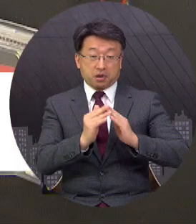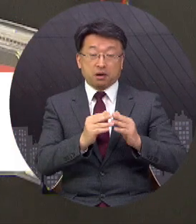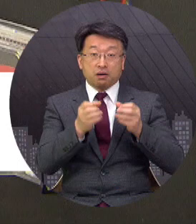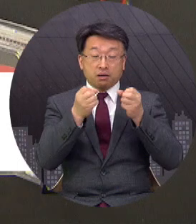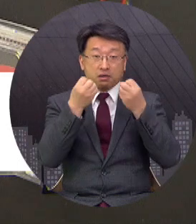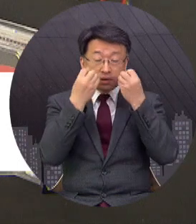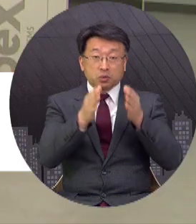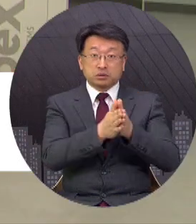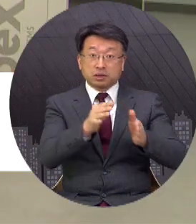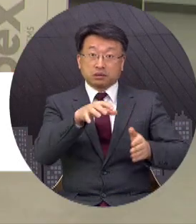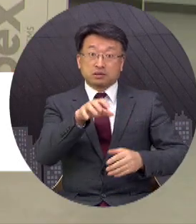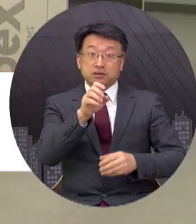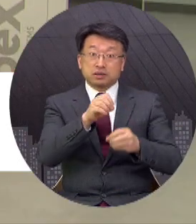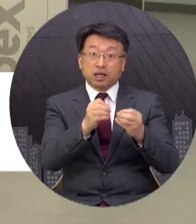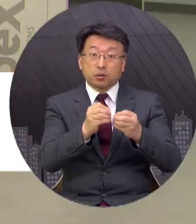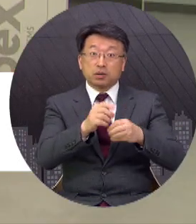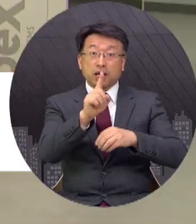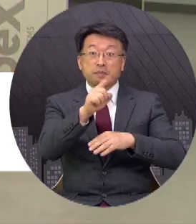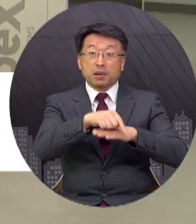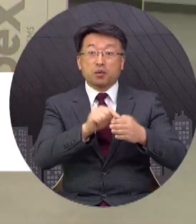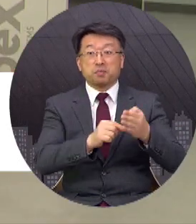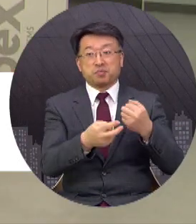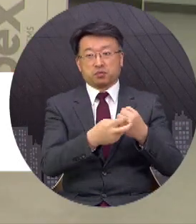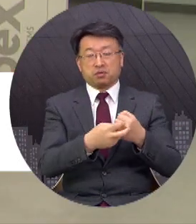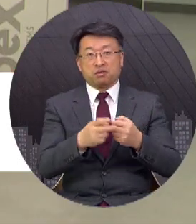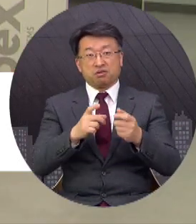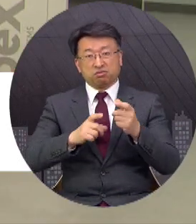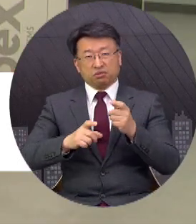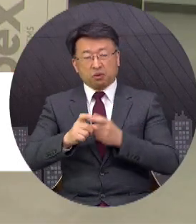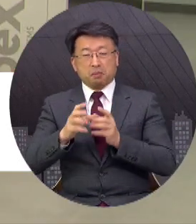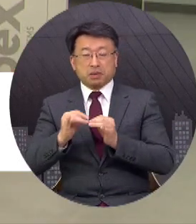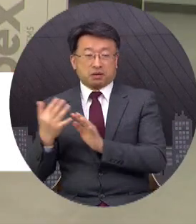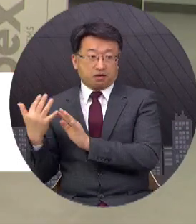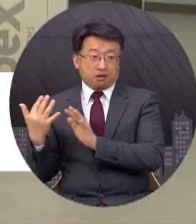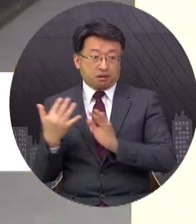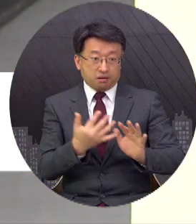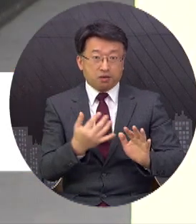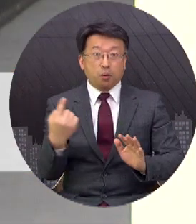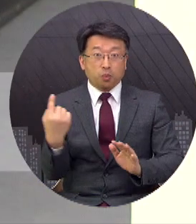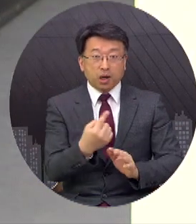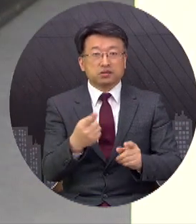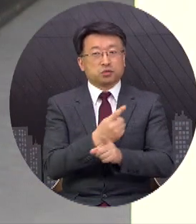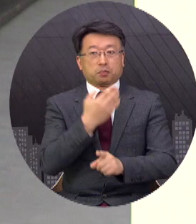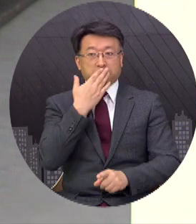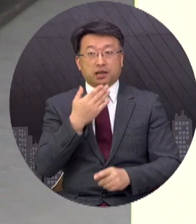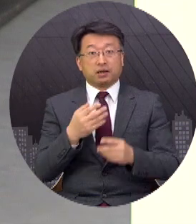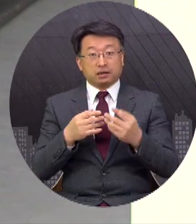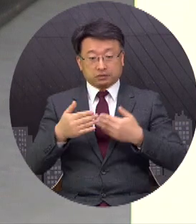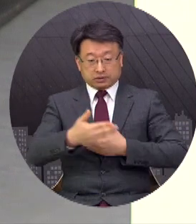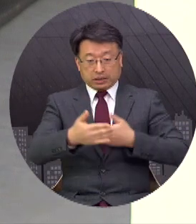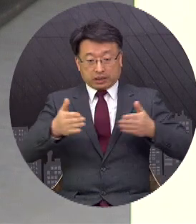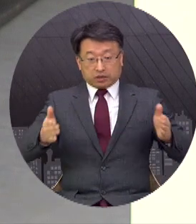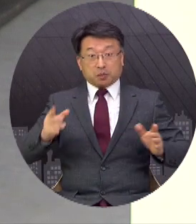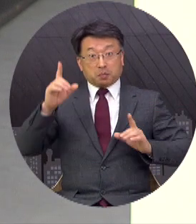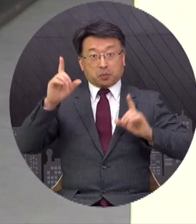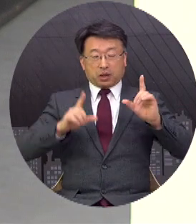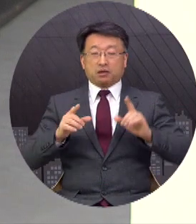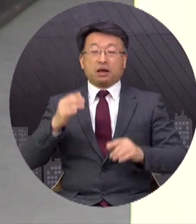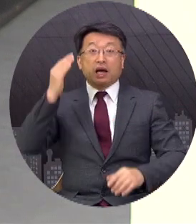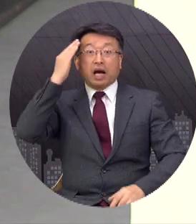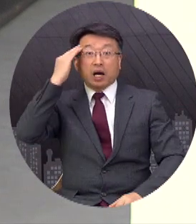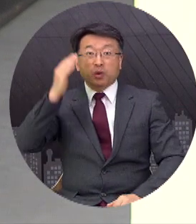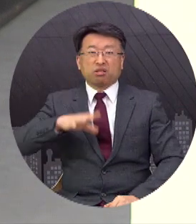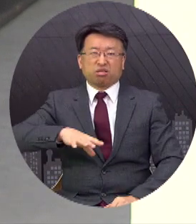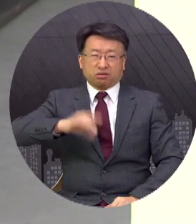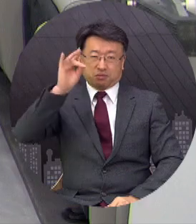창원 한마음병원에 기존 원형보다 서너 배더 많은 사람이 치료받을 수 있는 사각형 챔버가 국내에선 처음으로